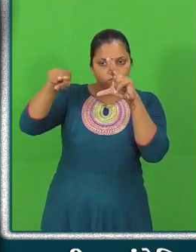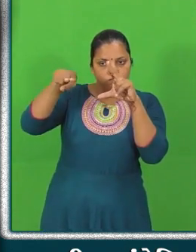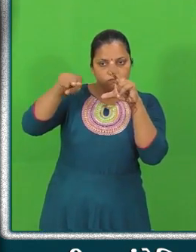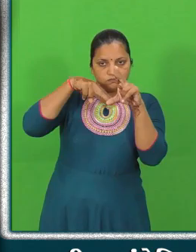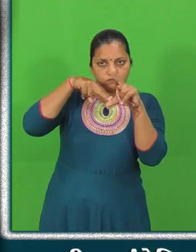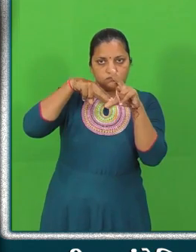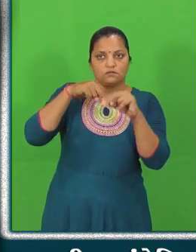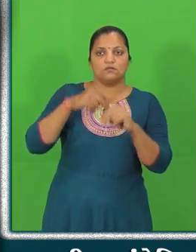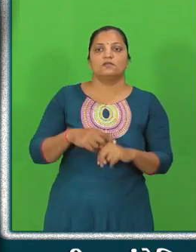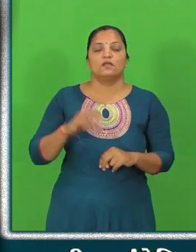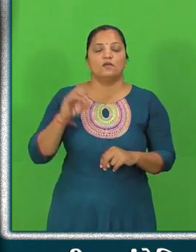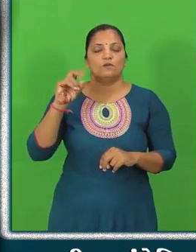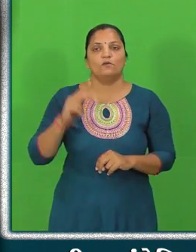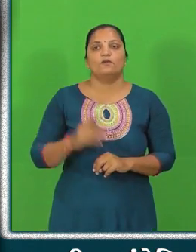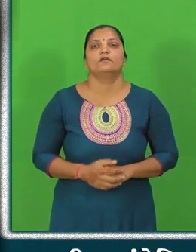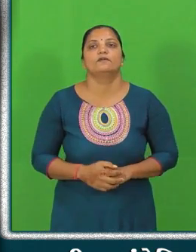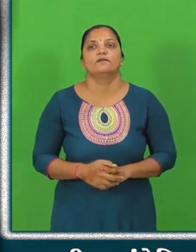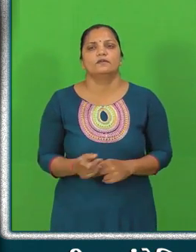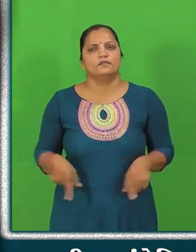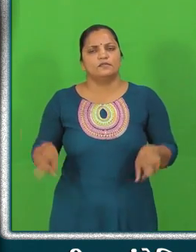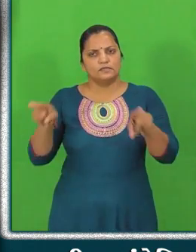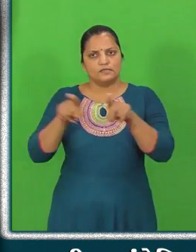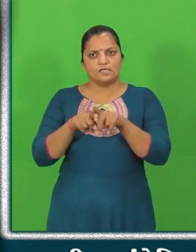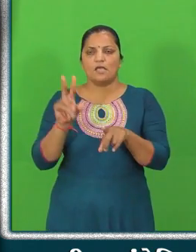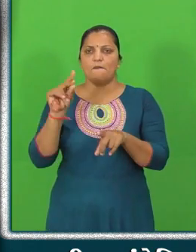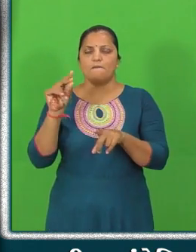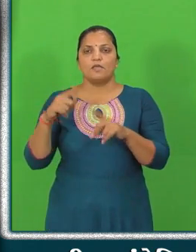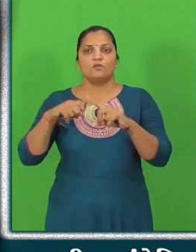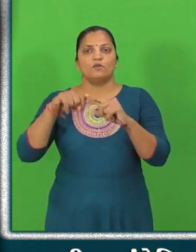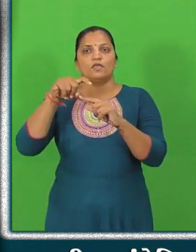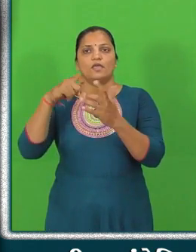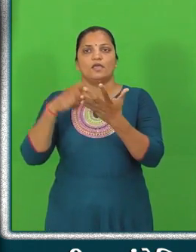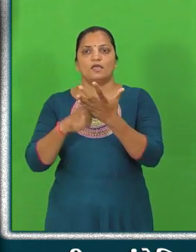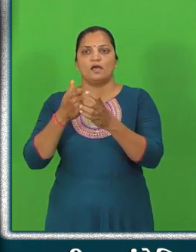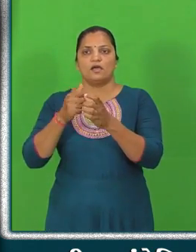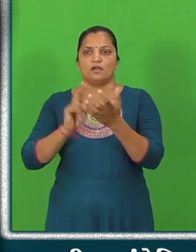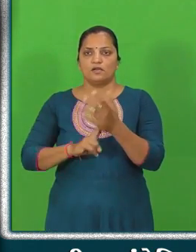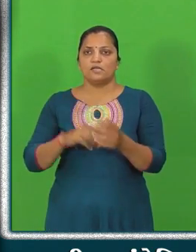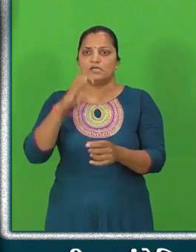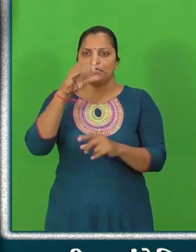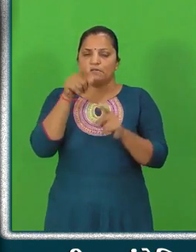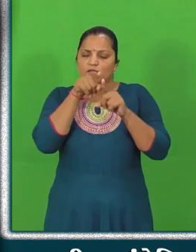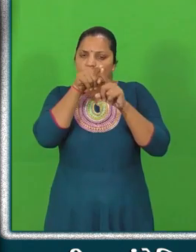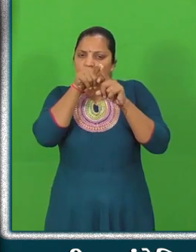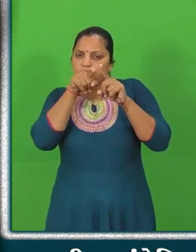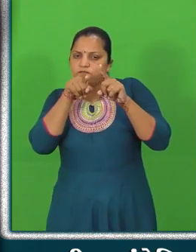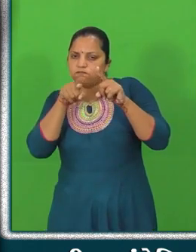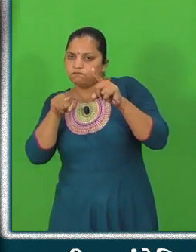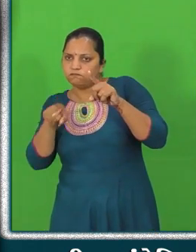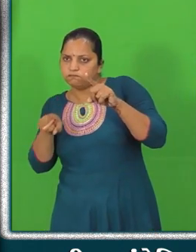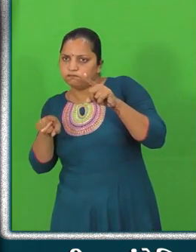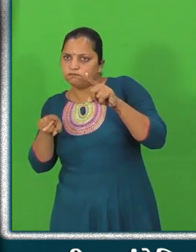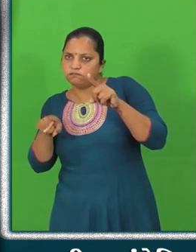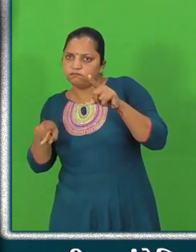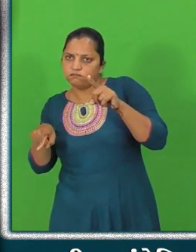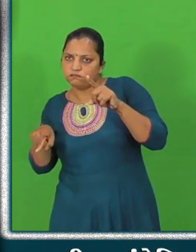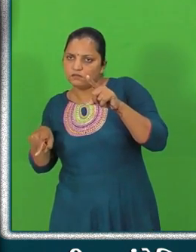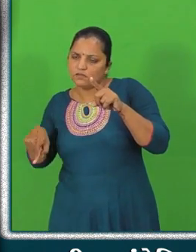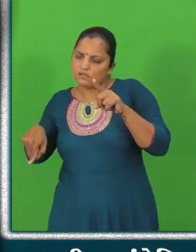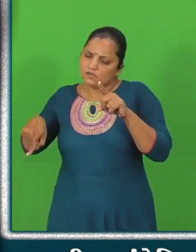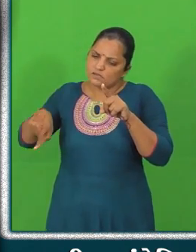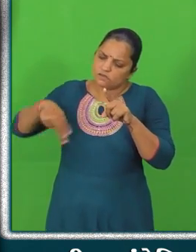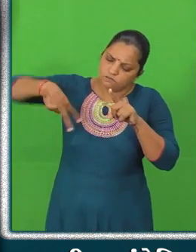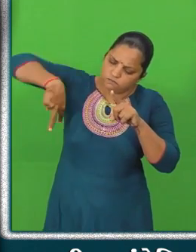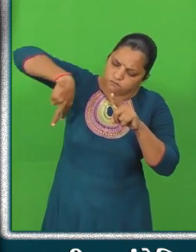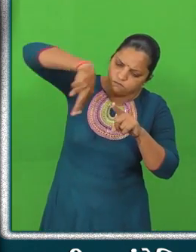થાય। ઓકે એ જ રીતે બીજું કિરણ એ સીમાંથી પસાર થાય અને એના